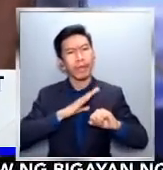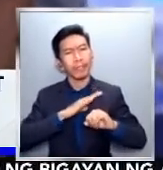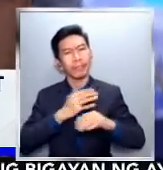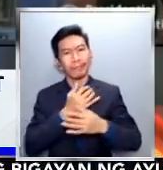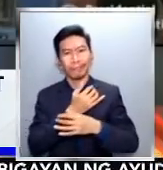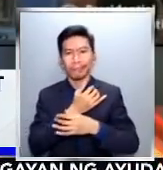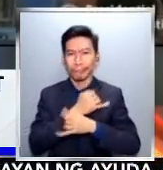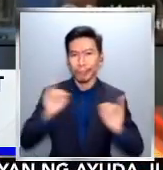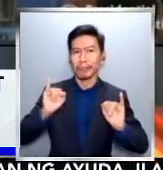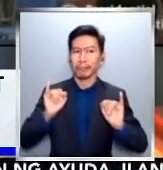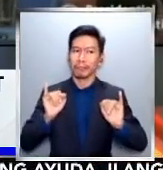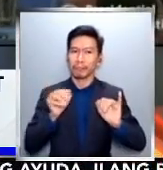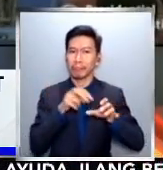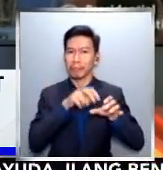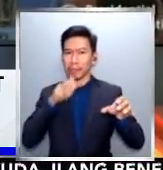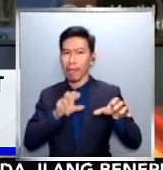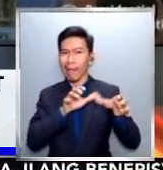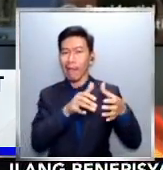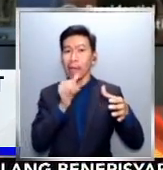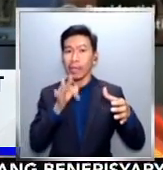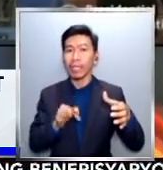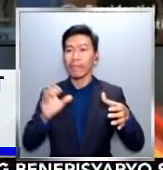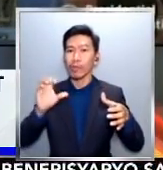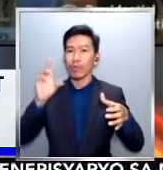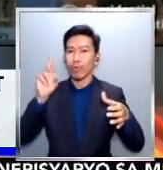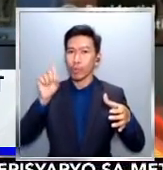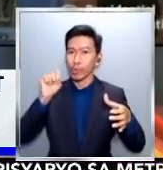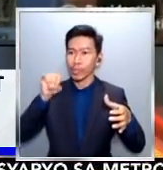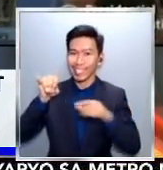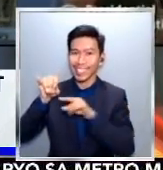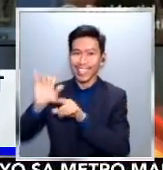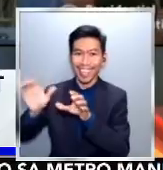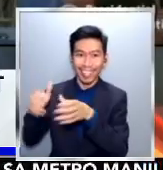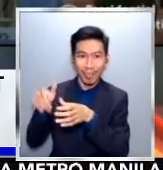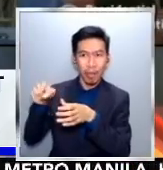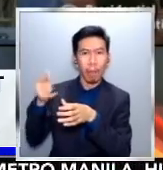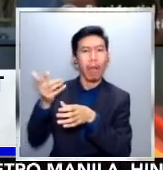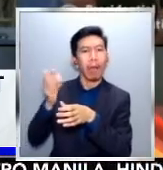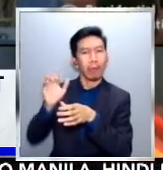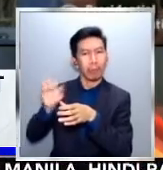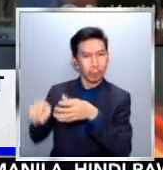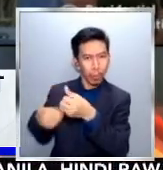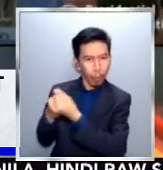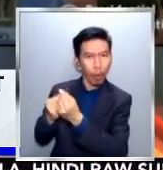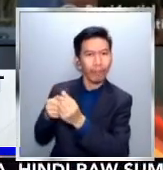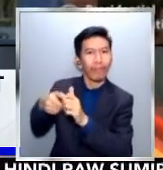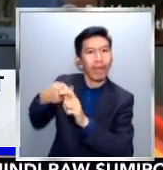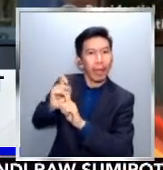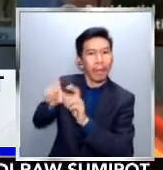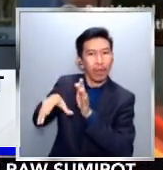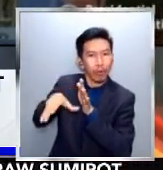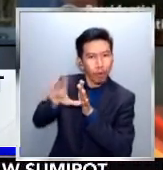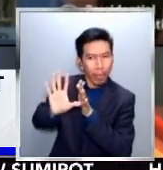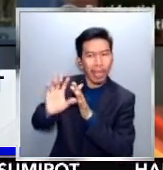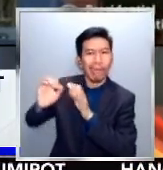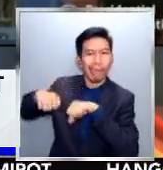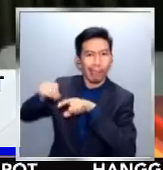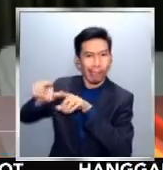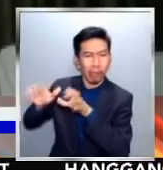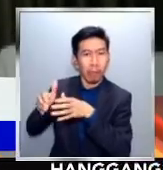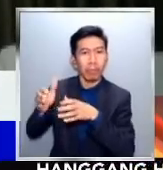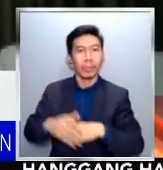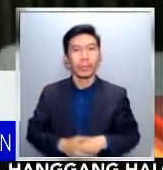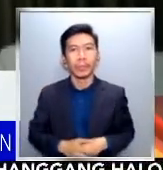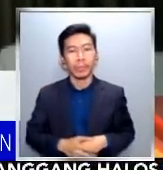Alfonso Cusi ang kikilalanin ng COMELEC sa eleksyon. Kung hindi po pumanig yung COMELEC at yung Supreme Court sa amin, ay magiging independent po